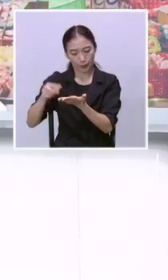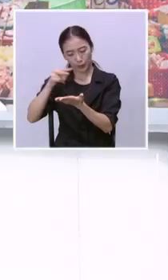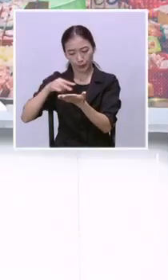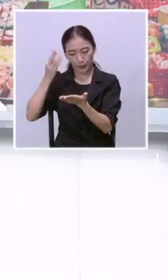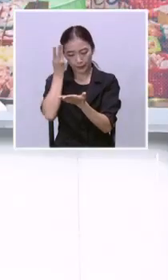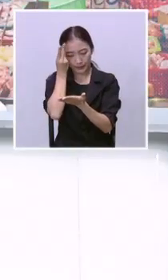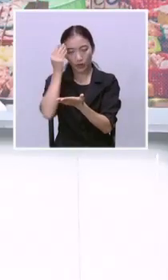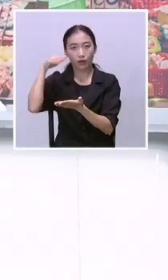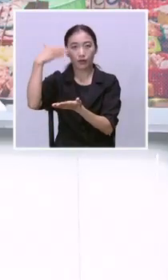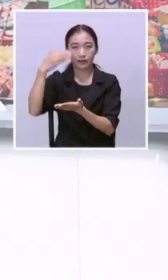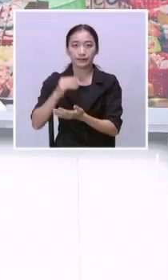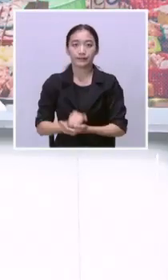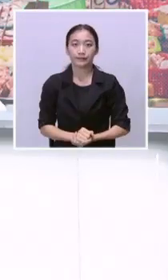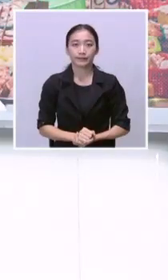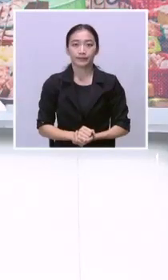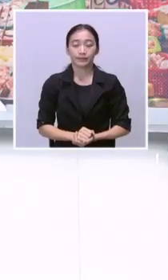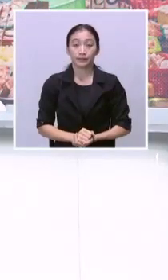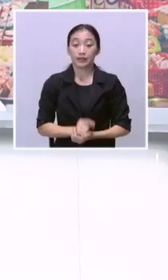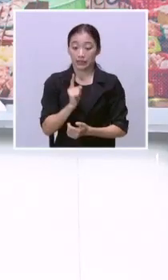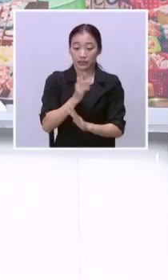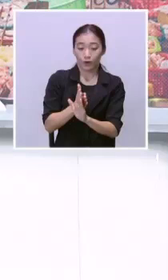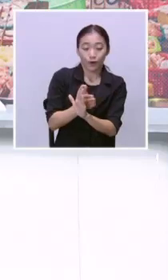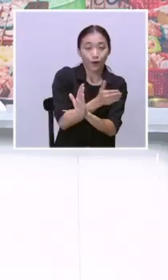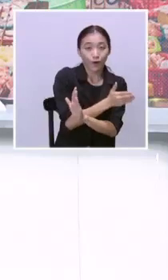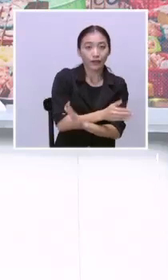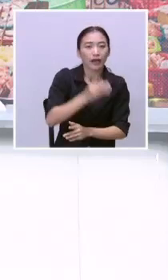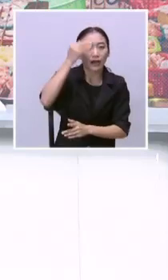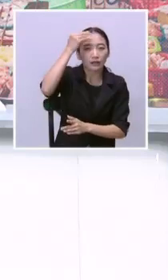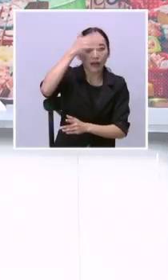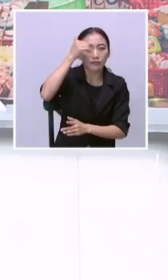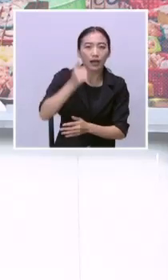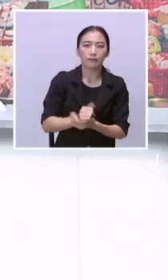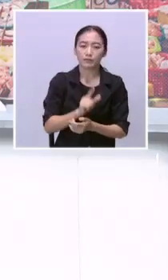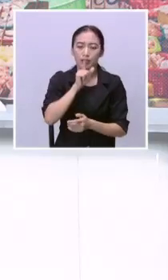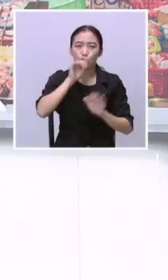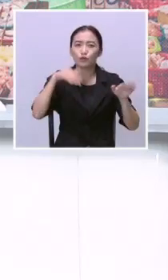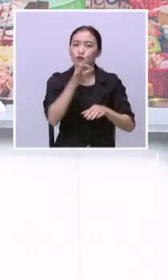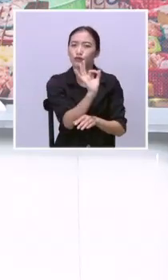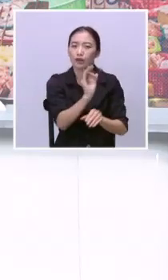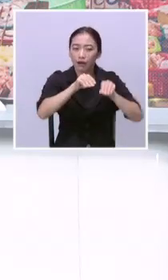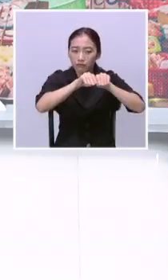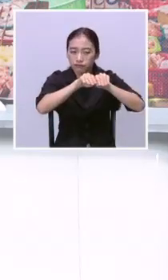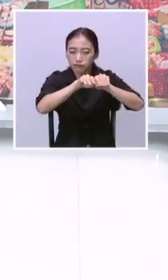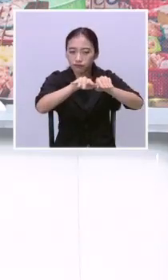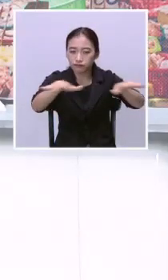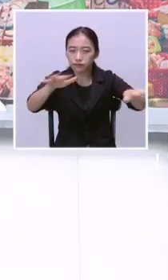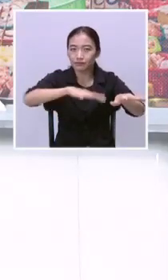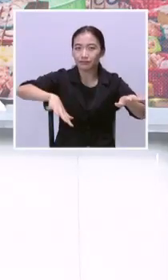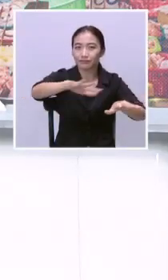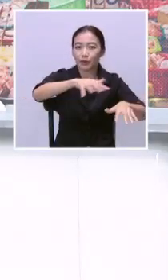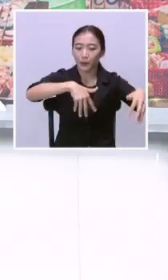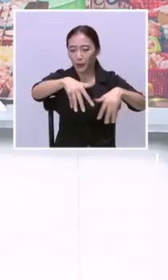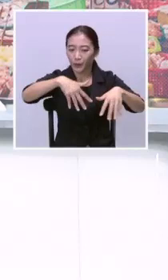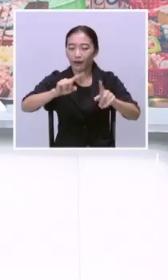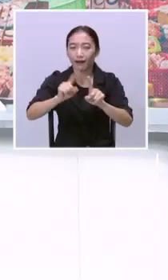ก่อนหน้านี้ก็ขึ้นชื่อนะครับว่าทรัมป์เนี่ยเป็นนักทวีตเลยนะมีอะไรก็จะใช้โซเชียลมีเดียสื่อสารไปยังประชาชนนะครับหลังๆนี่ห